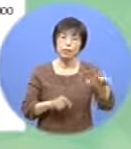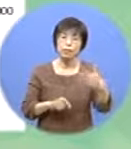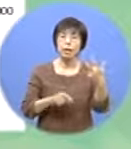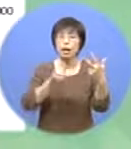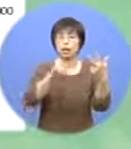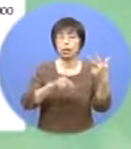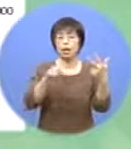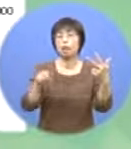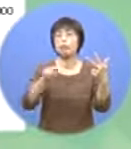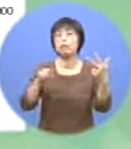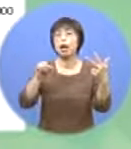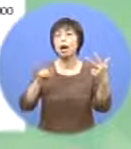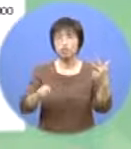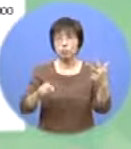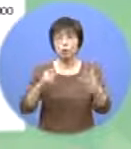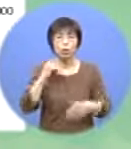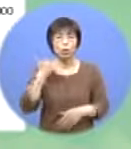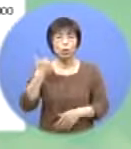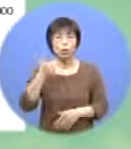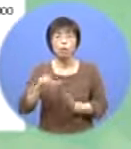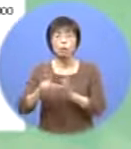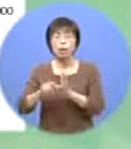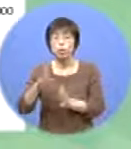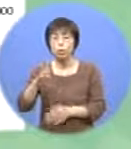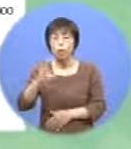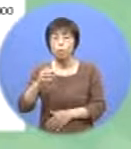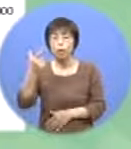33,700 ヘクタール、これは昭和50年には